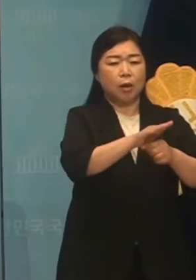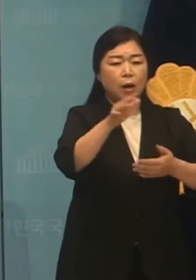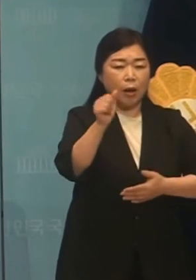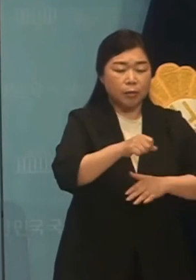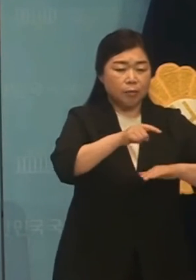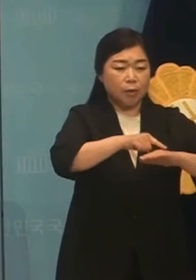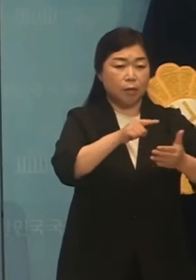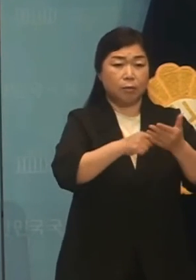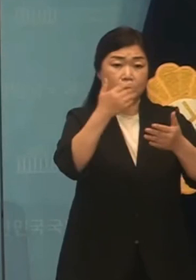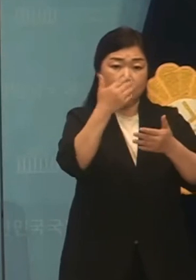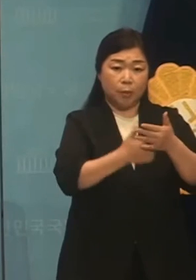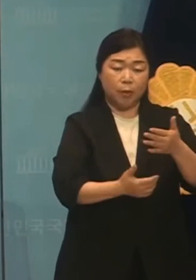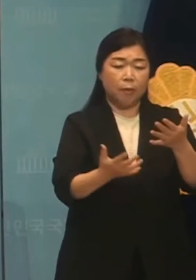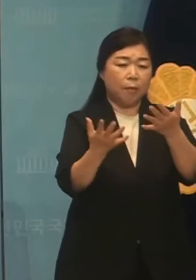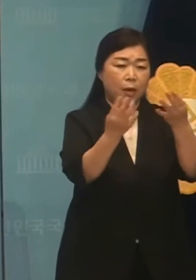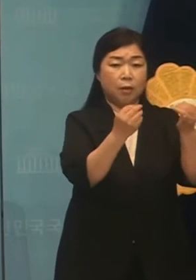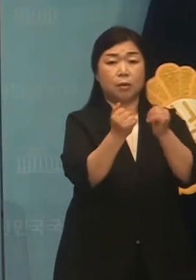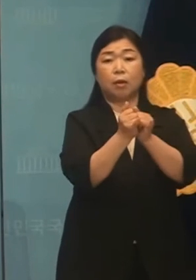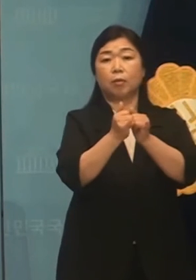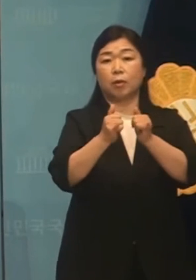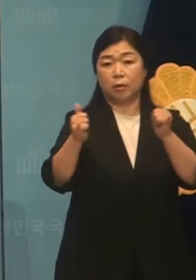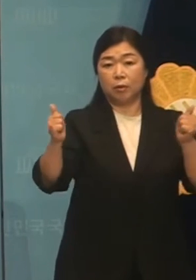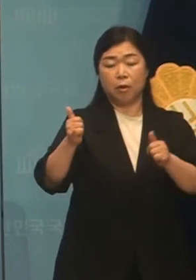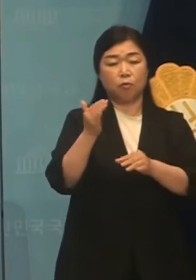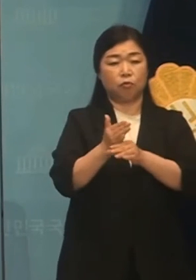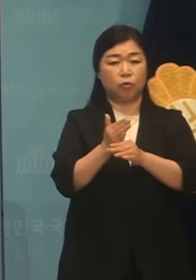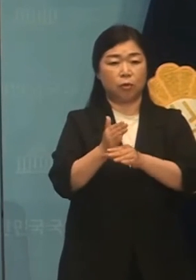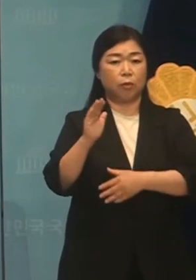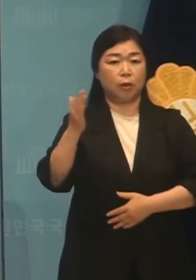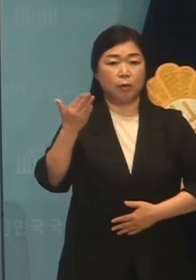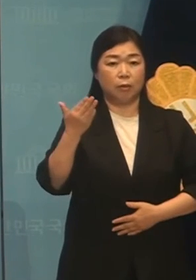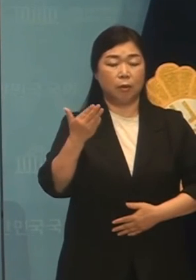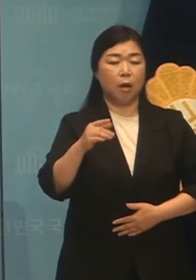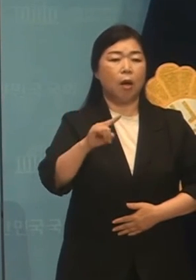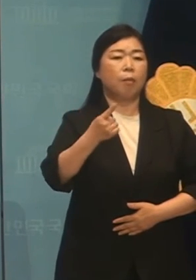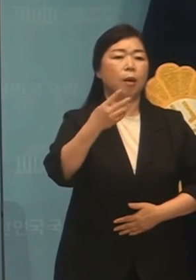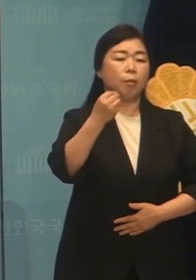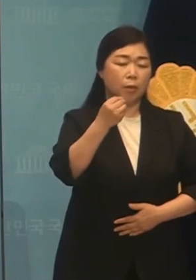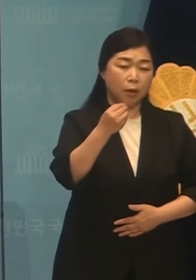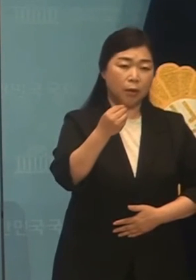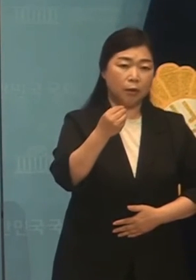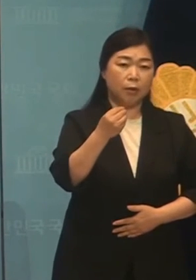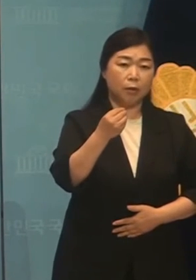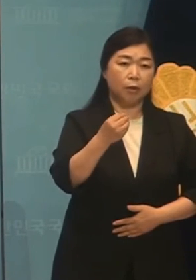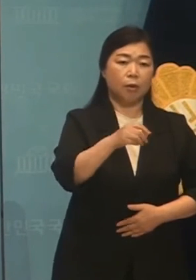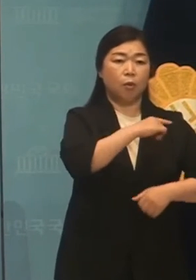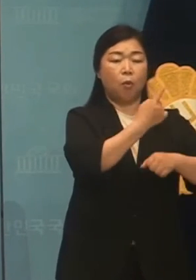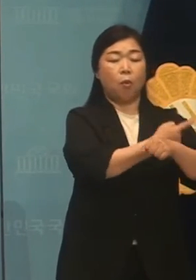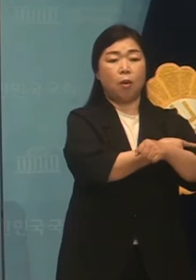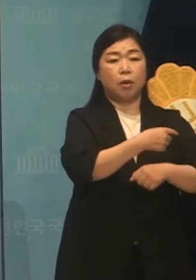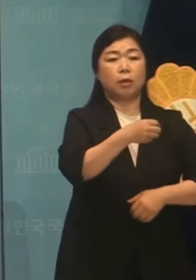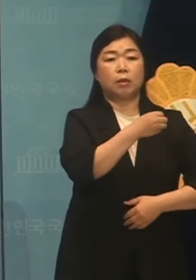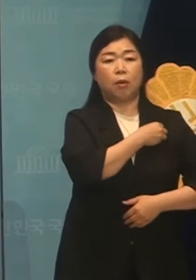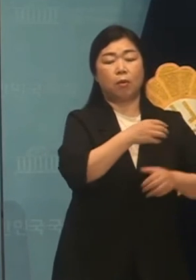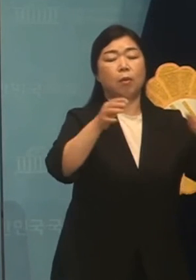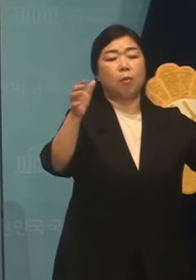있는 수많은 우리 우파 세력의 중심이 되어서 100만 권리당원을